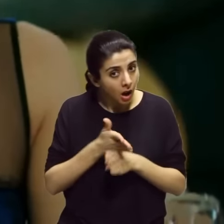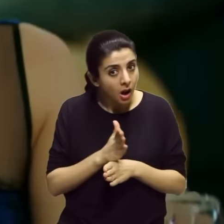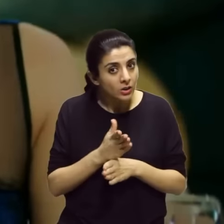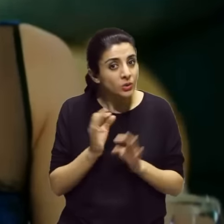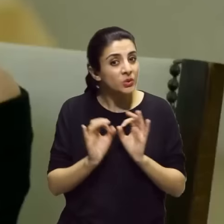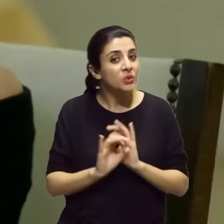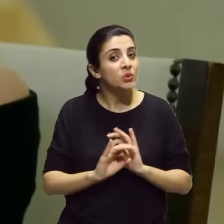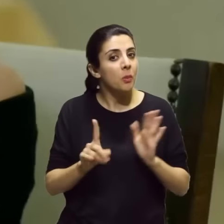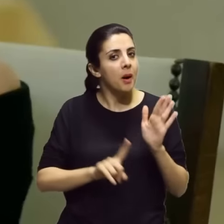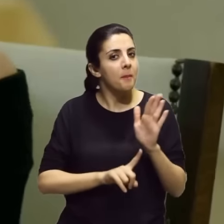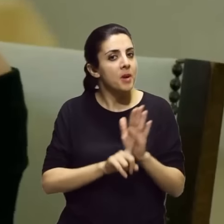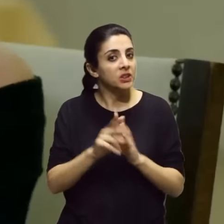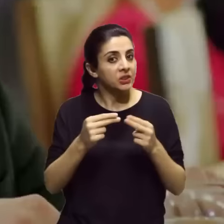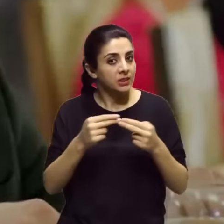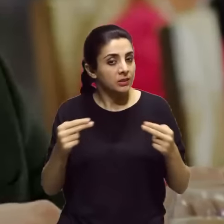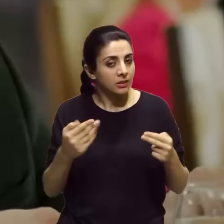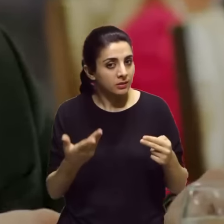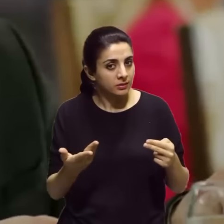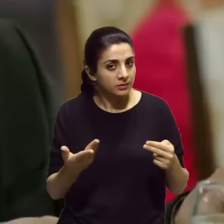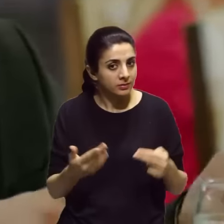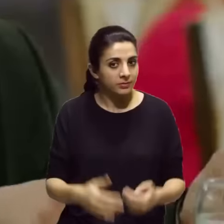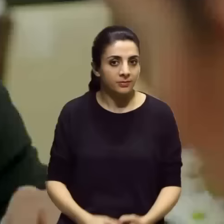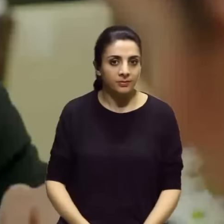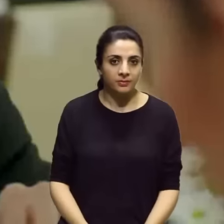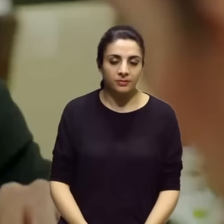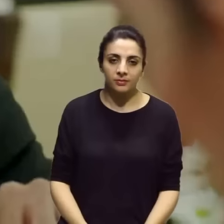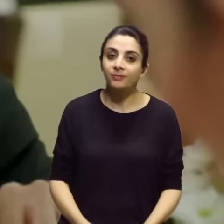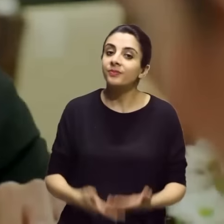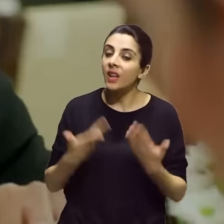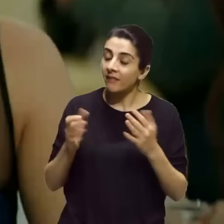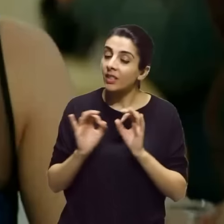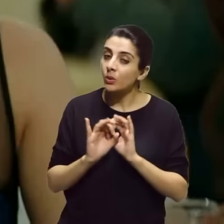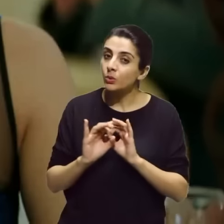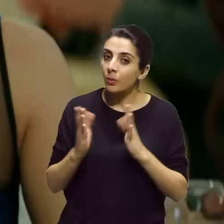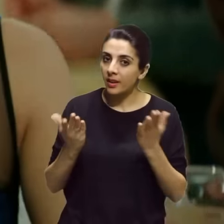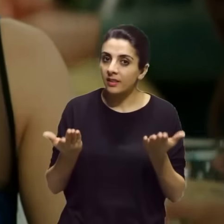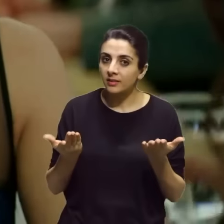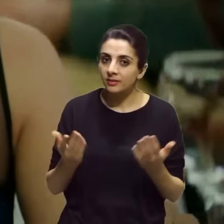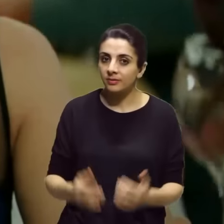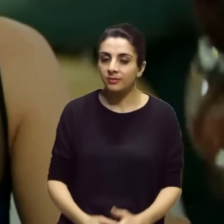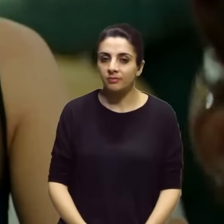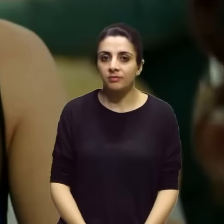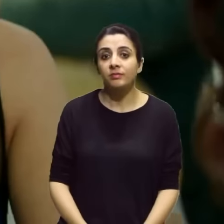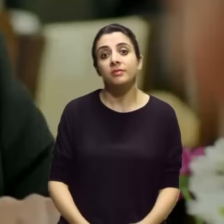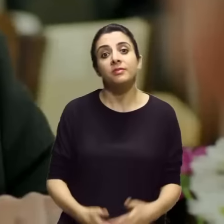de şahane bir başarı hikayesi. Nezaketen şirince gülümsediler. Evet harika.